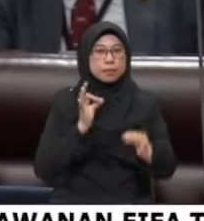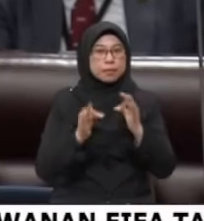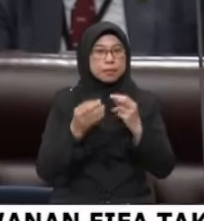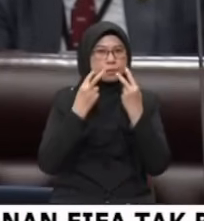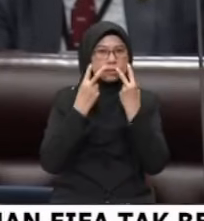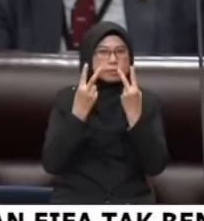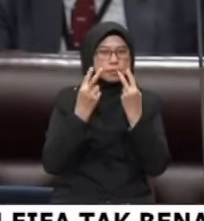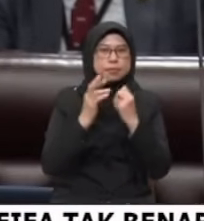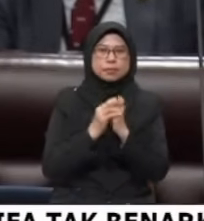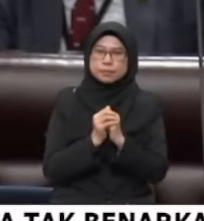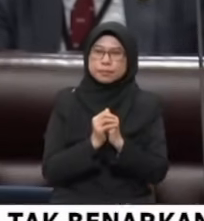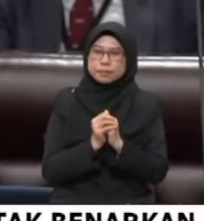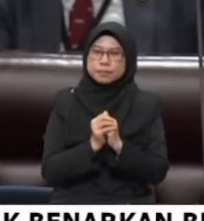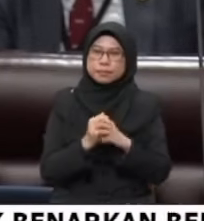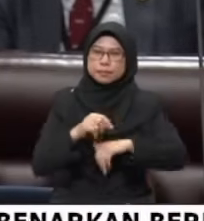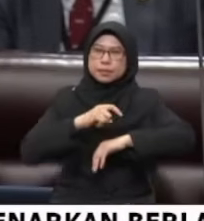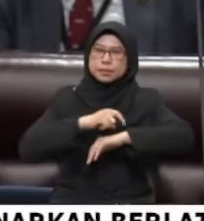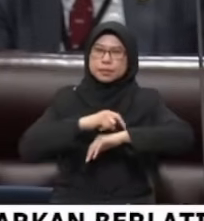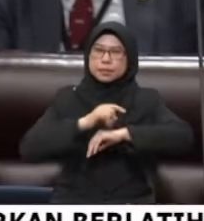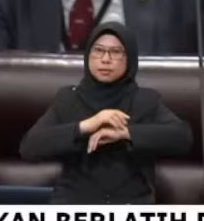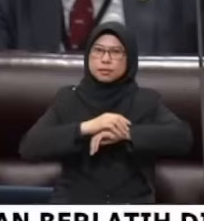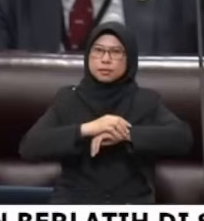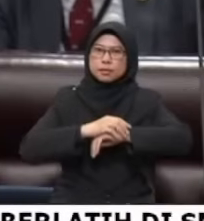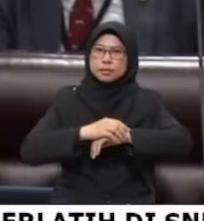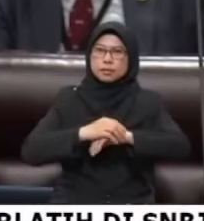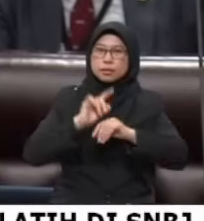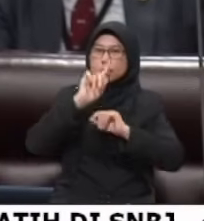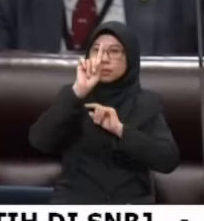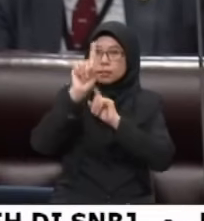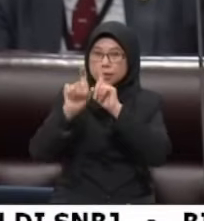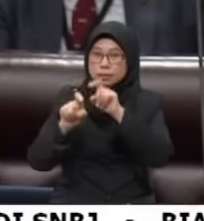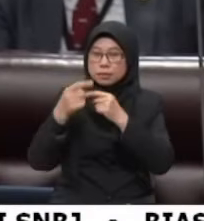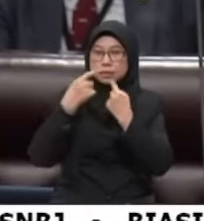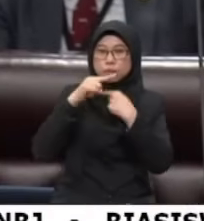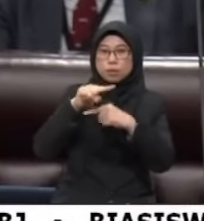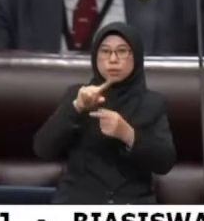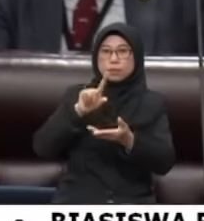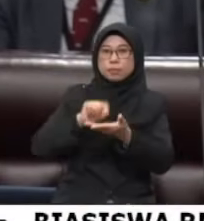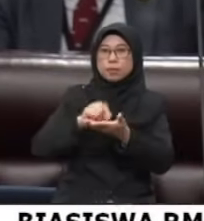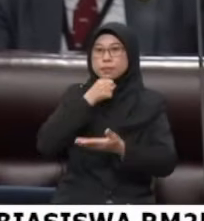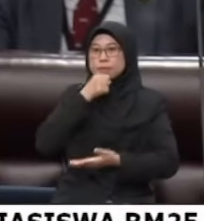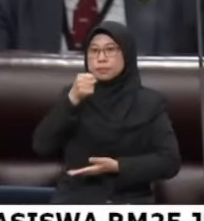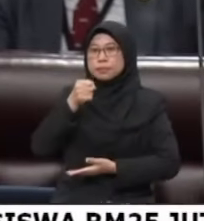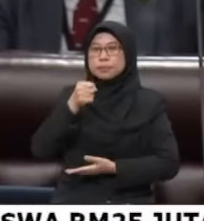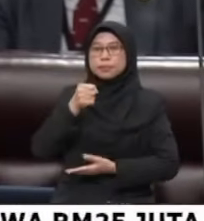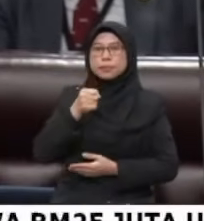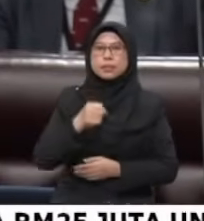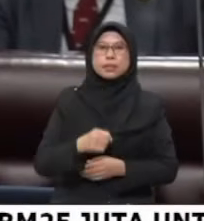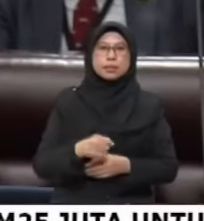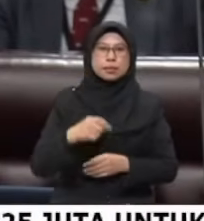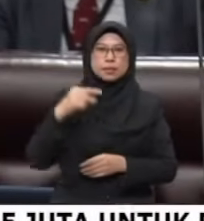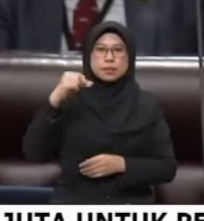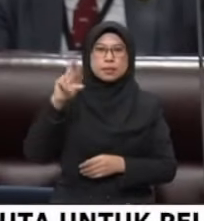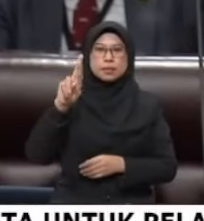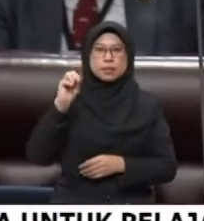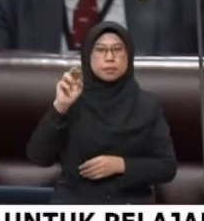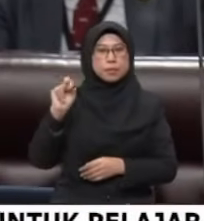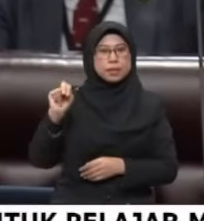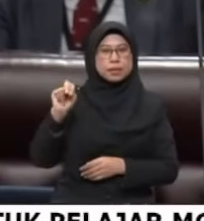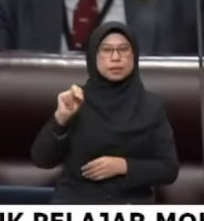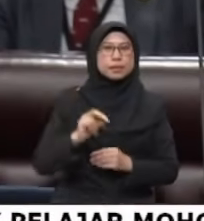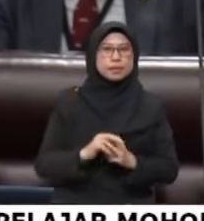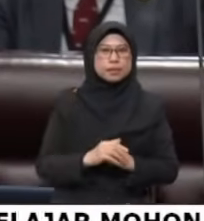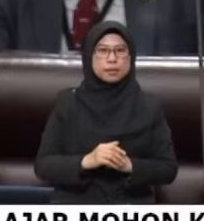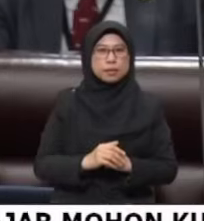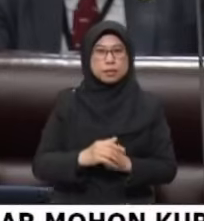lihat semasa sesi soal jawab dengan wartawan di jermani baru-baru ini Perdana